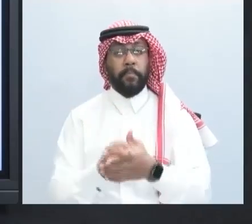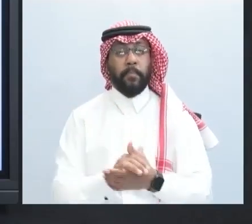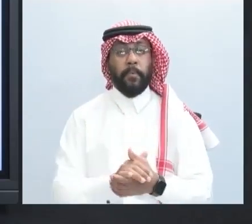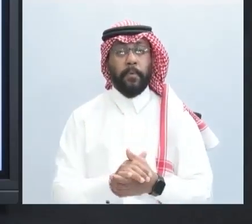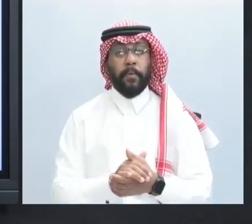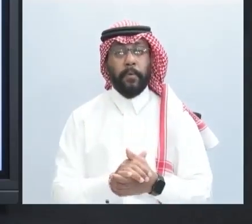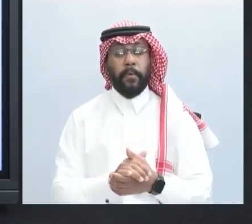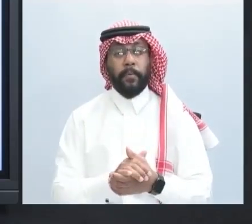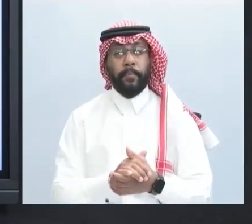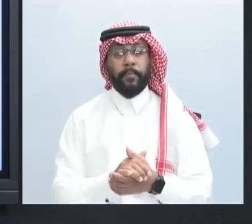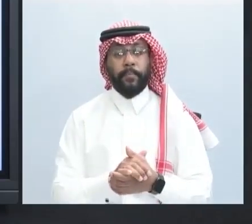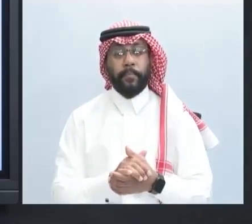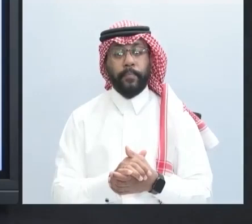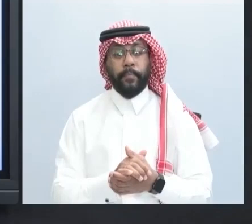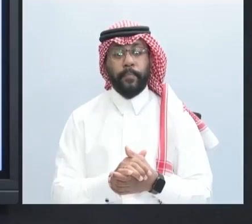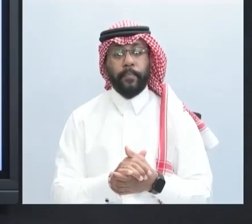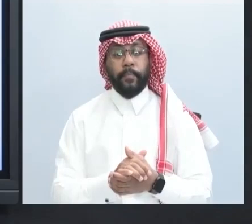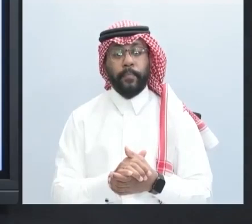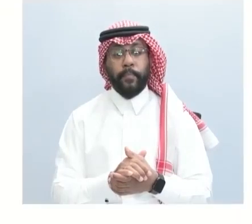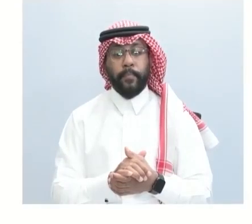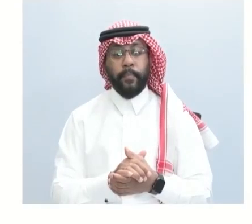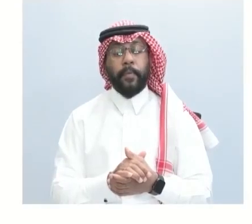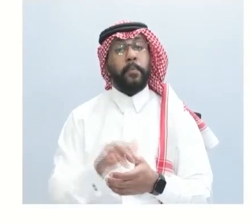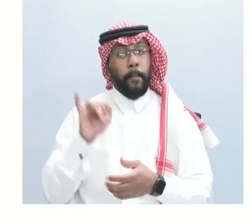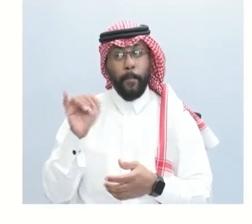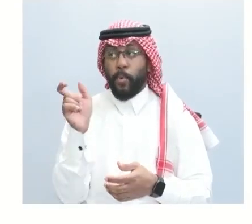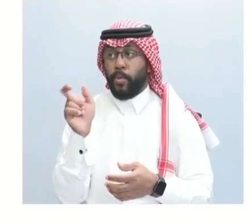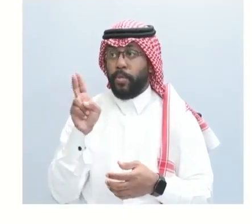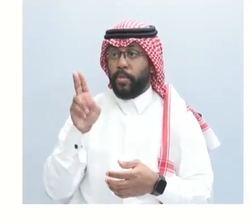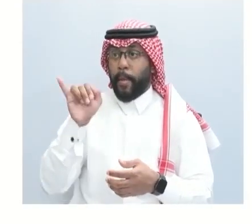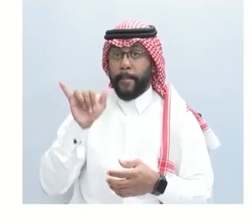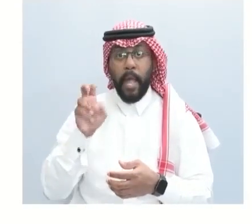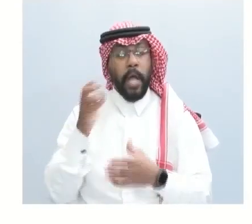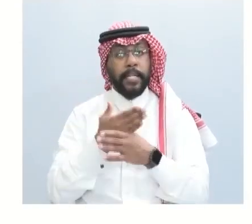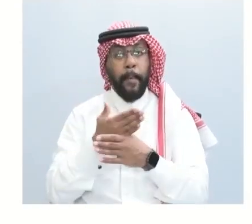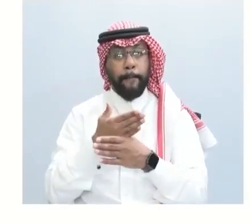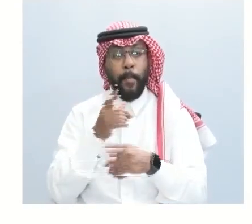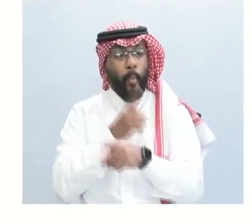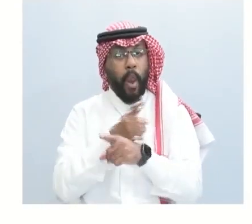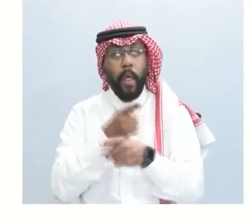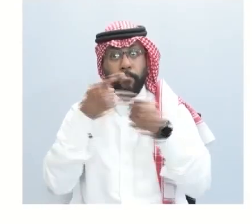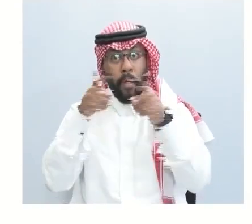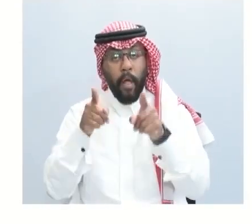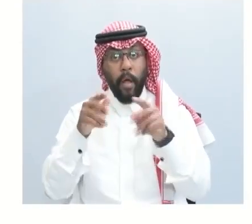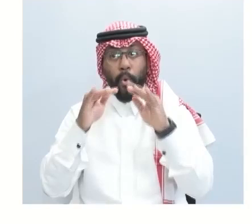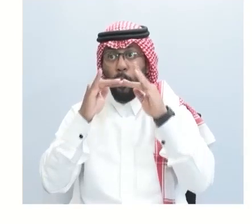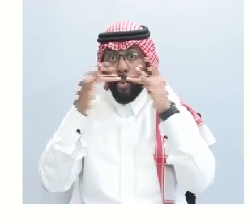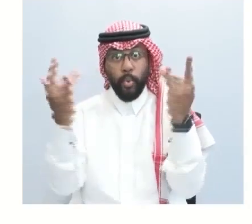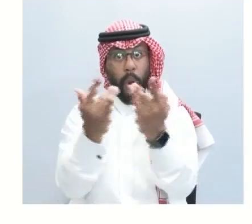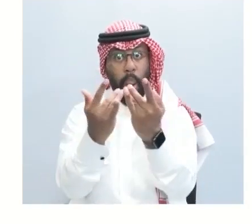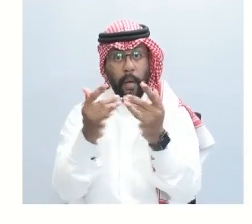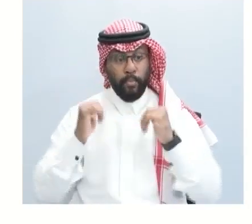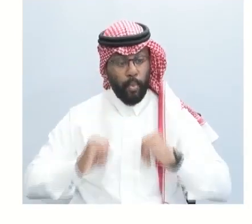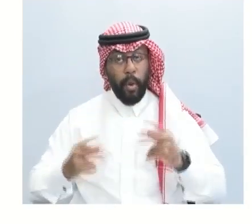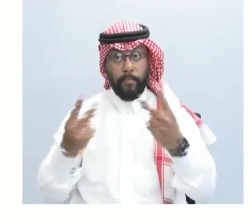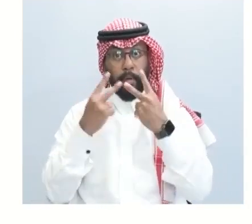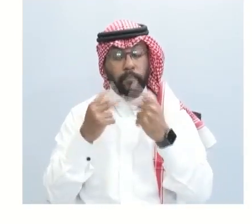منتميه جميل هنا تقول من المواقف المنتميه من المواقف المنتميه معلم يشرح الدرس لطلابه هذه من